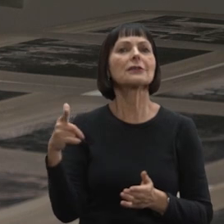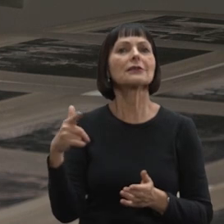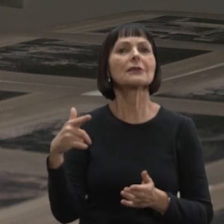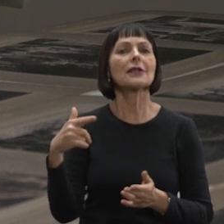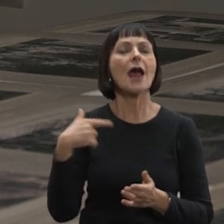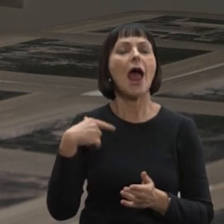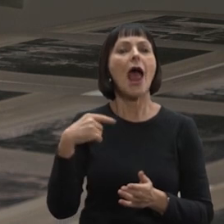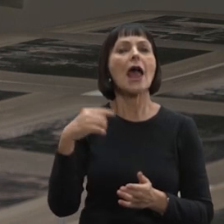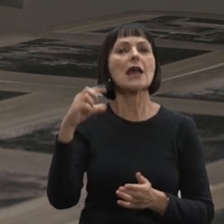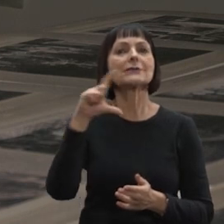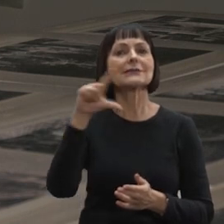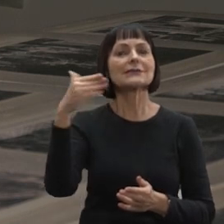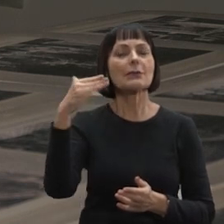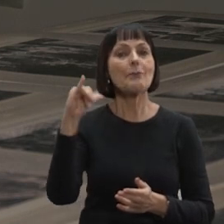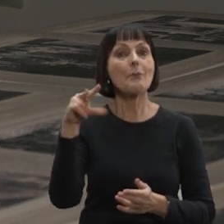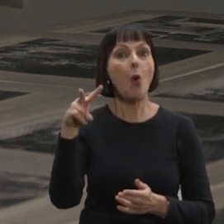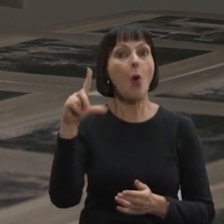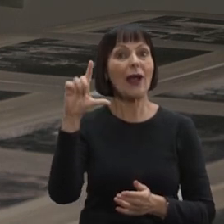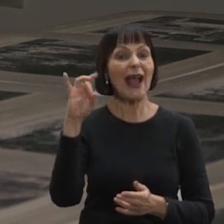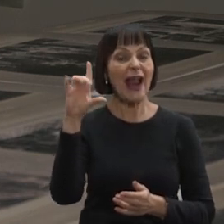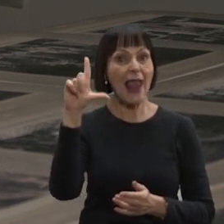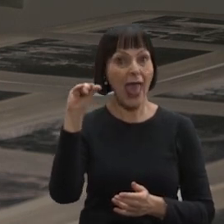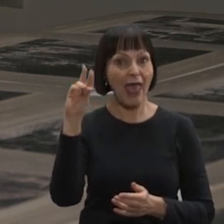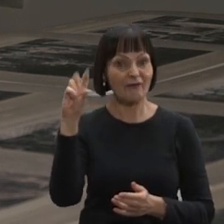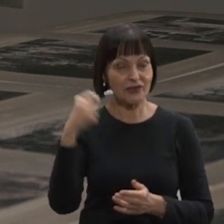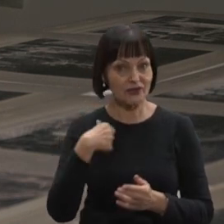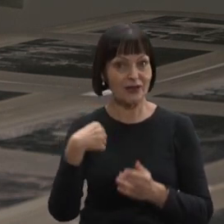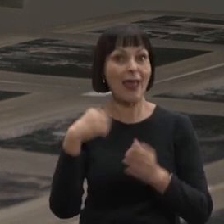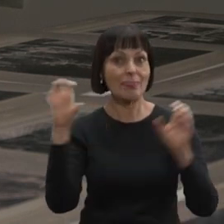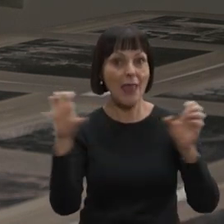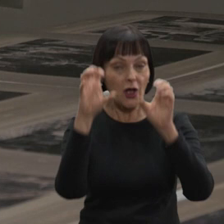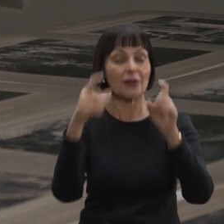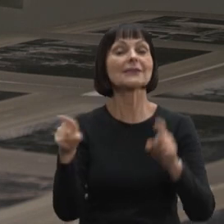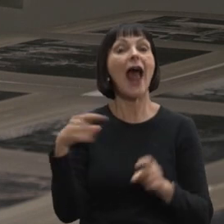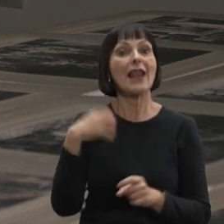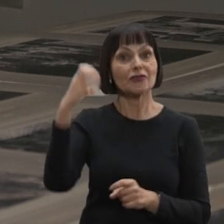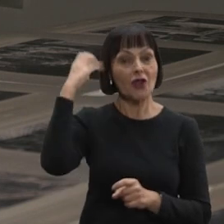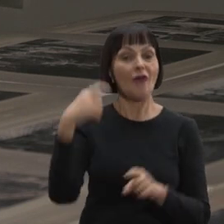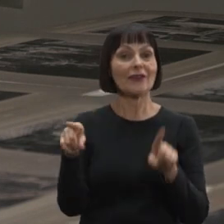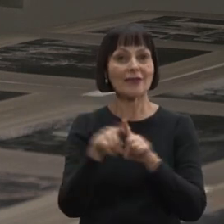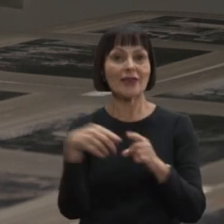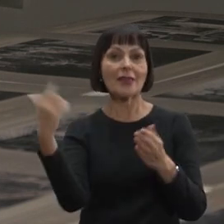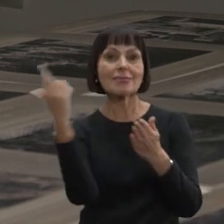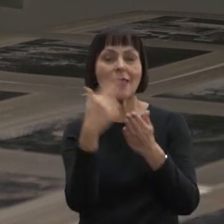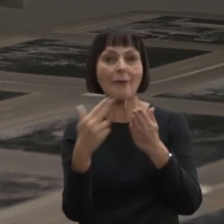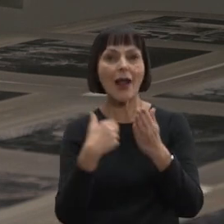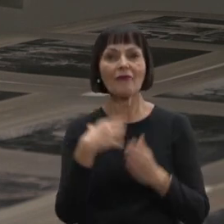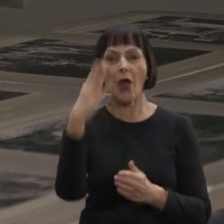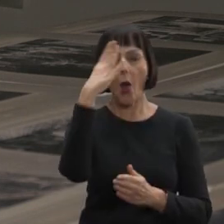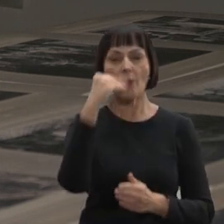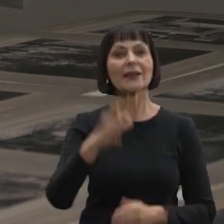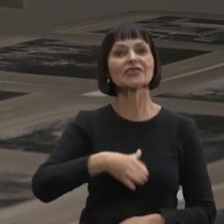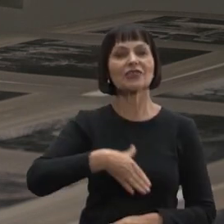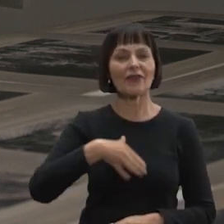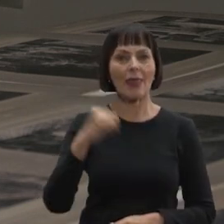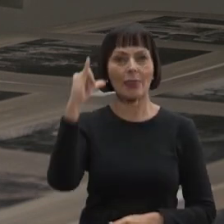czyli Łukasza Smuglewicza, synem Antonim. Sam Czechowicz namalował również do tego kościoła obraz